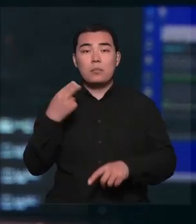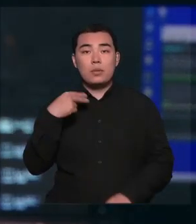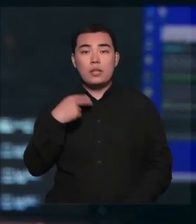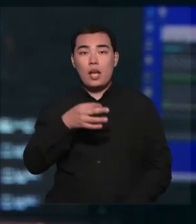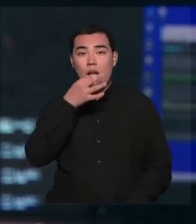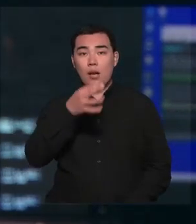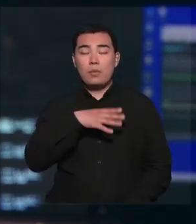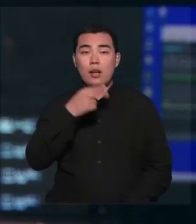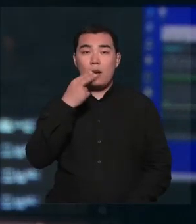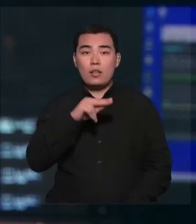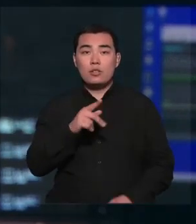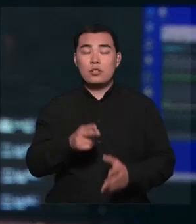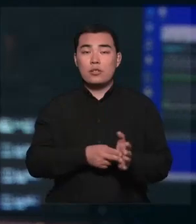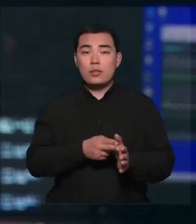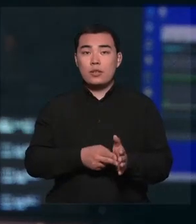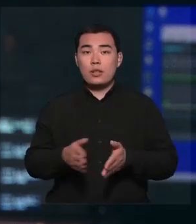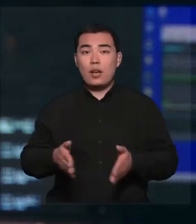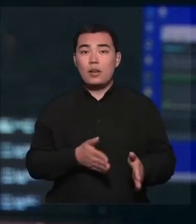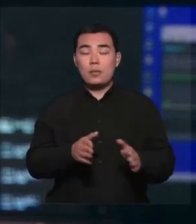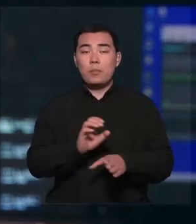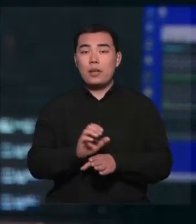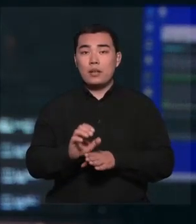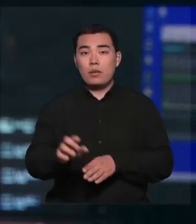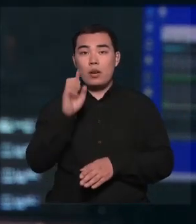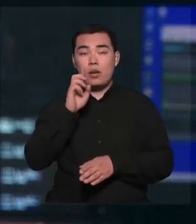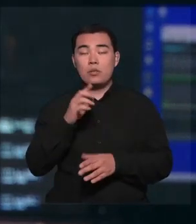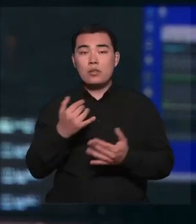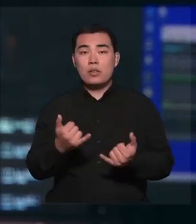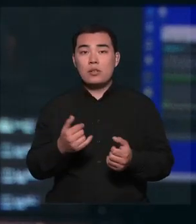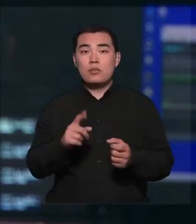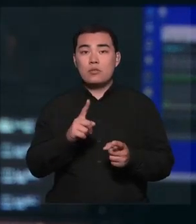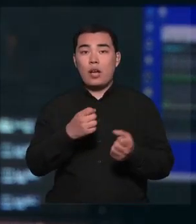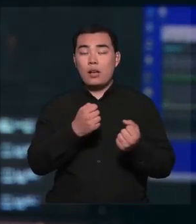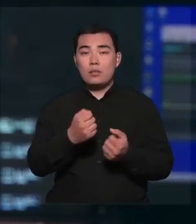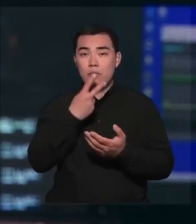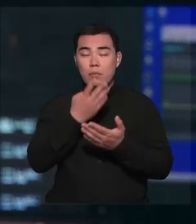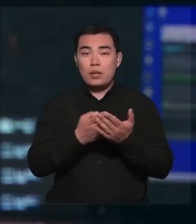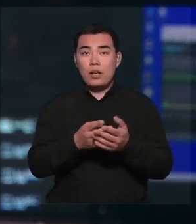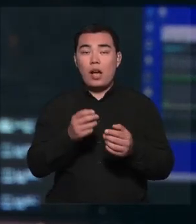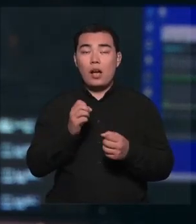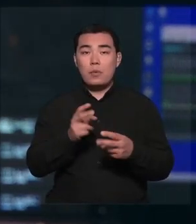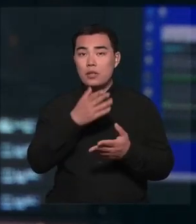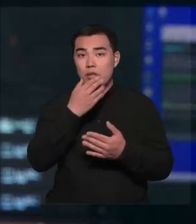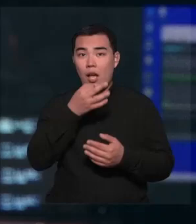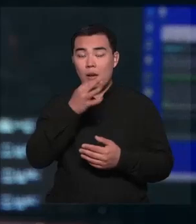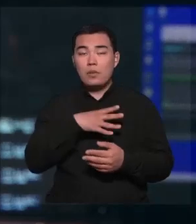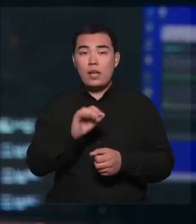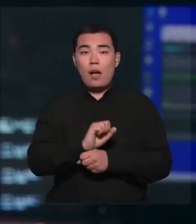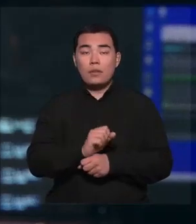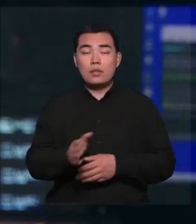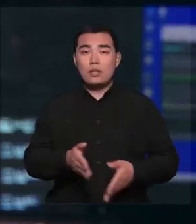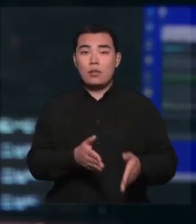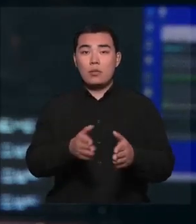Президент сказал, что качество железнодорожных перевозок в стране не выдерживает никакой критики. Это же касается и